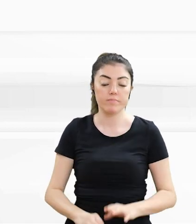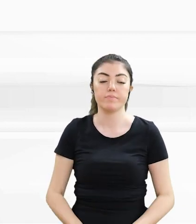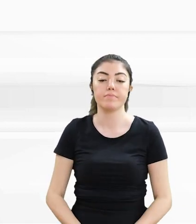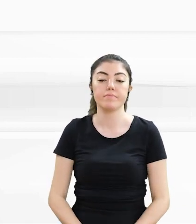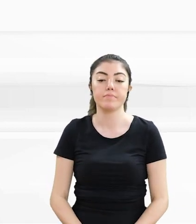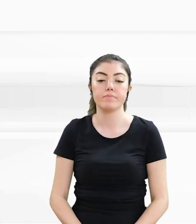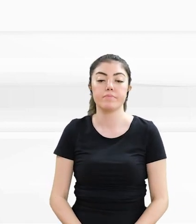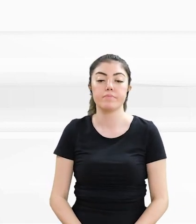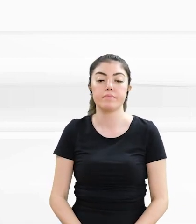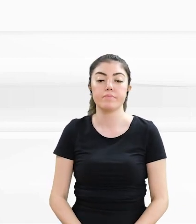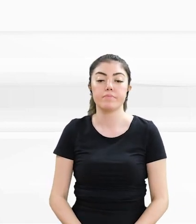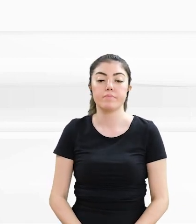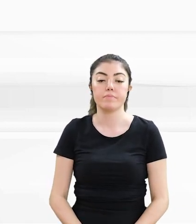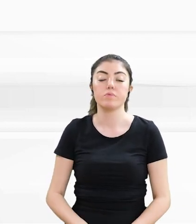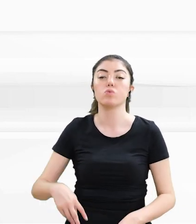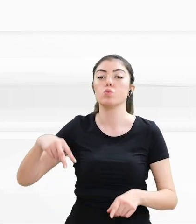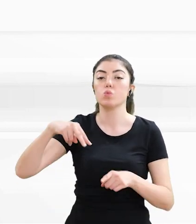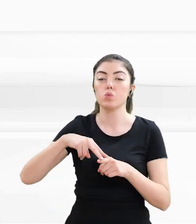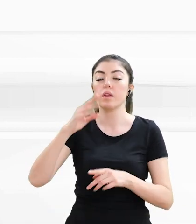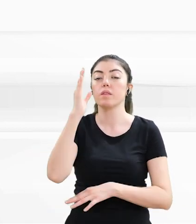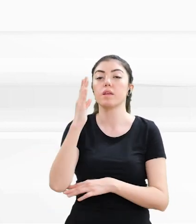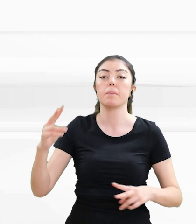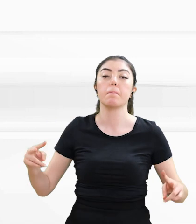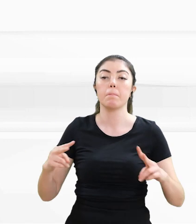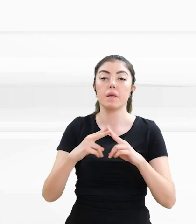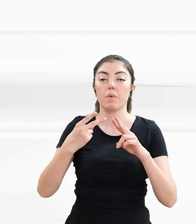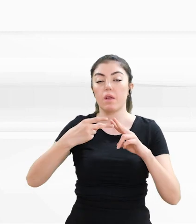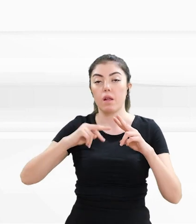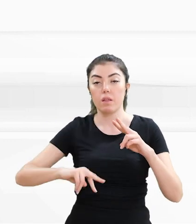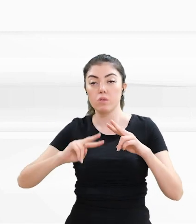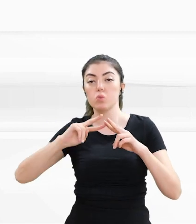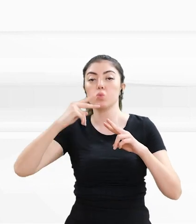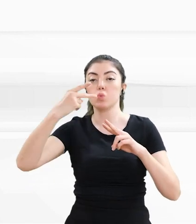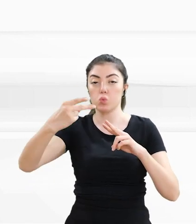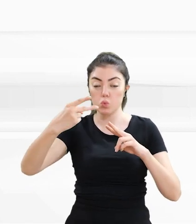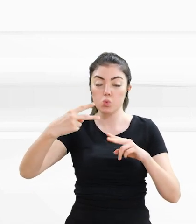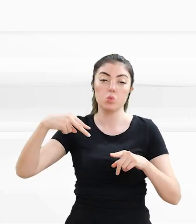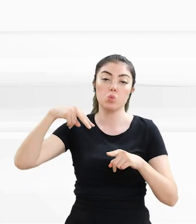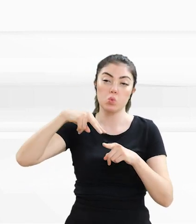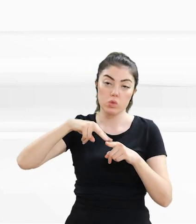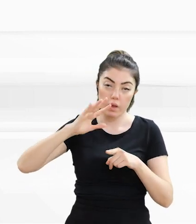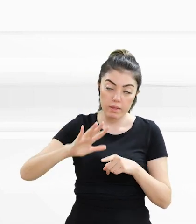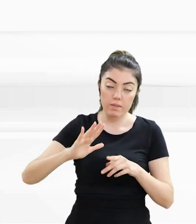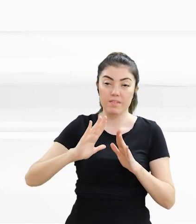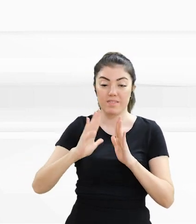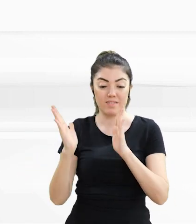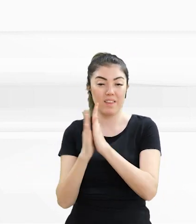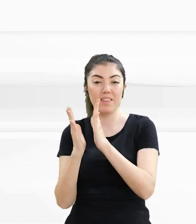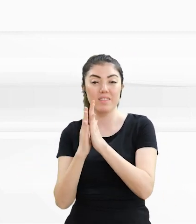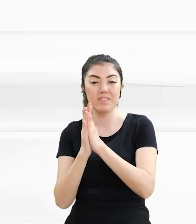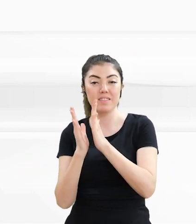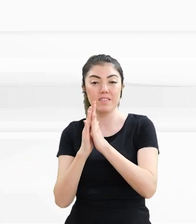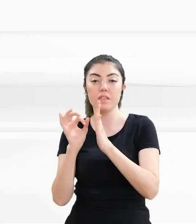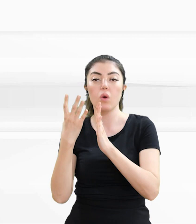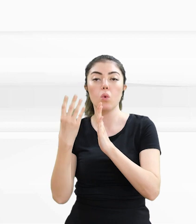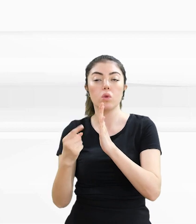arkası şimdi dikkat ederseniz üçgen dik prizma da alt taban üst sabah yani tabanlar üçgen yan yüzeyleri